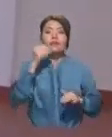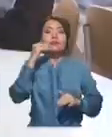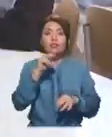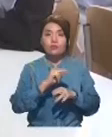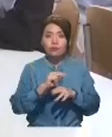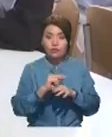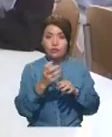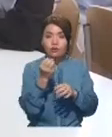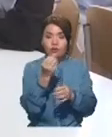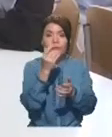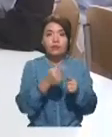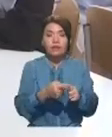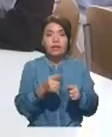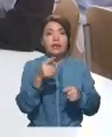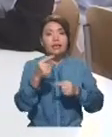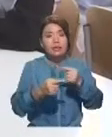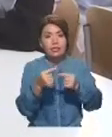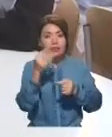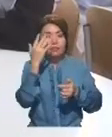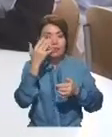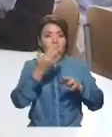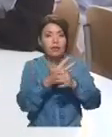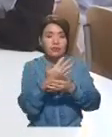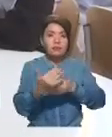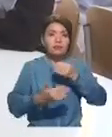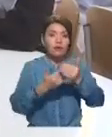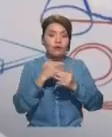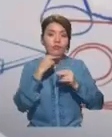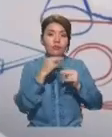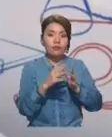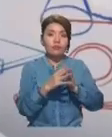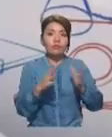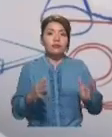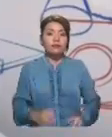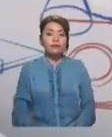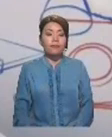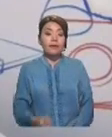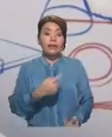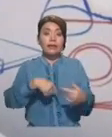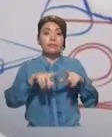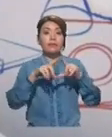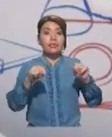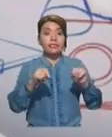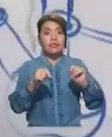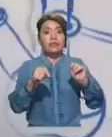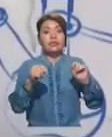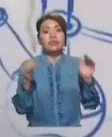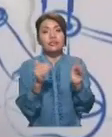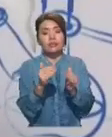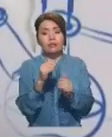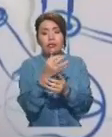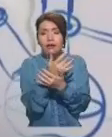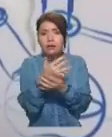қана қоймай, шығармашылық және интеллектуалдық тұрғыдан дамытуға көңіл бөлінген. Біз мектебімізге 7 ғылыми кіші мектепті айта аламыз. Түрлі